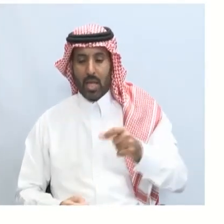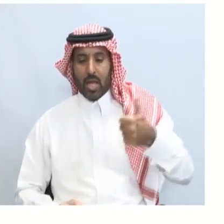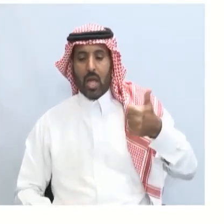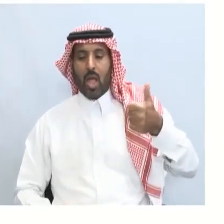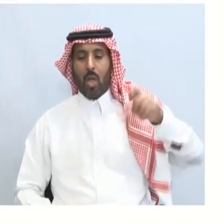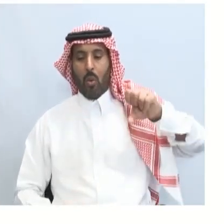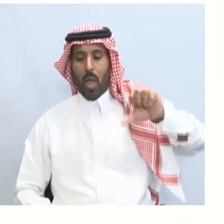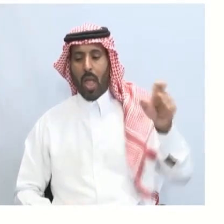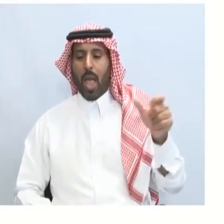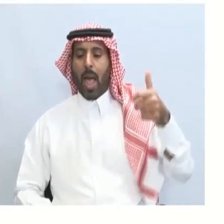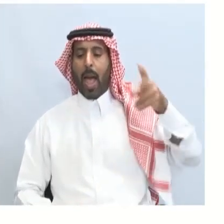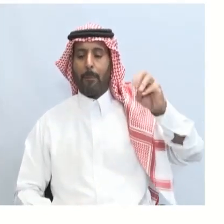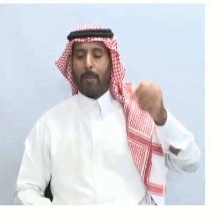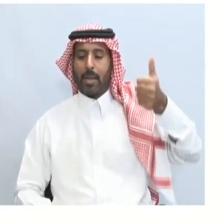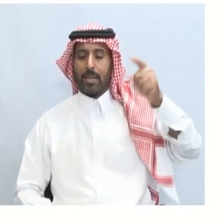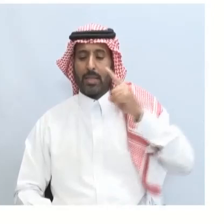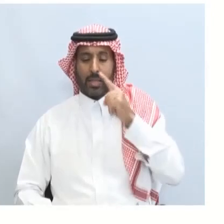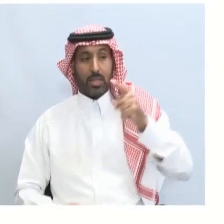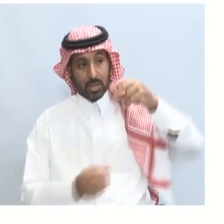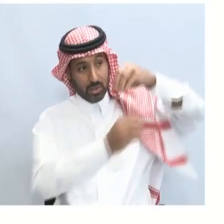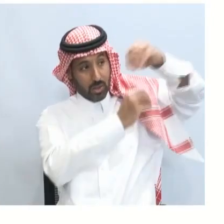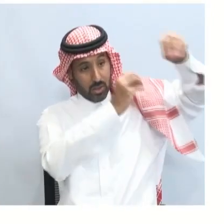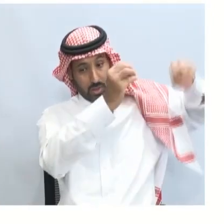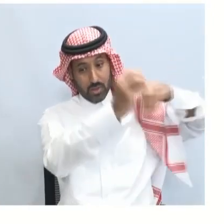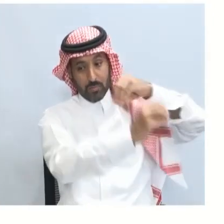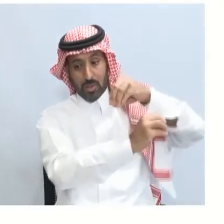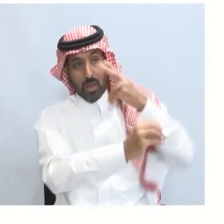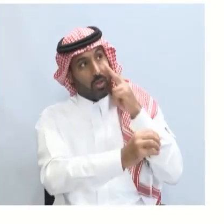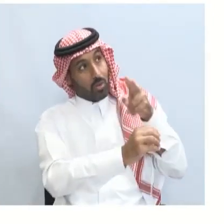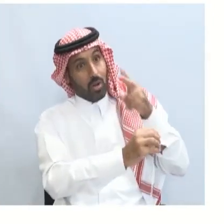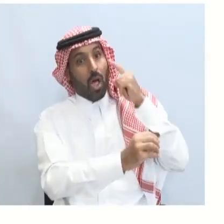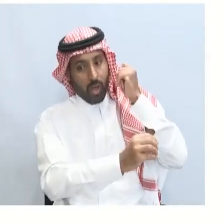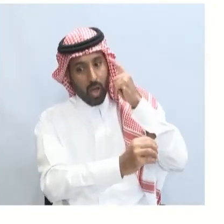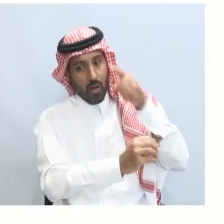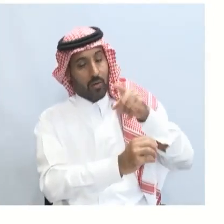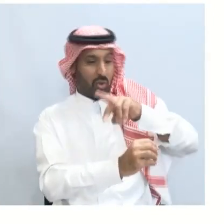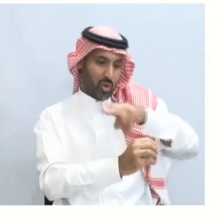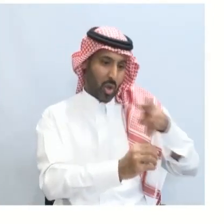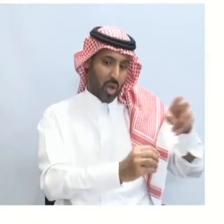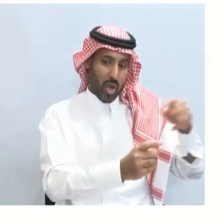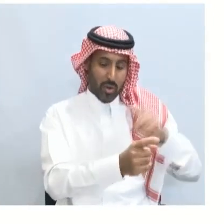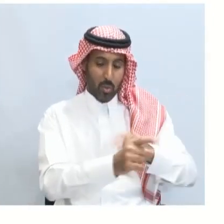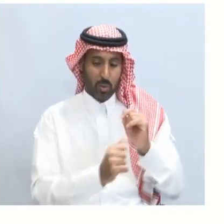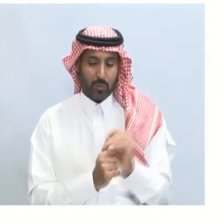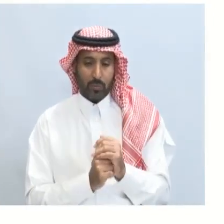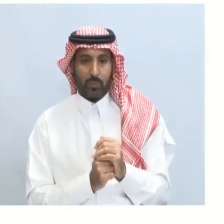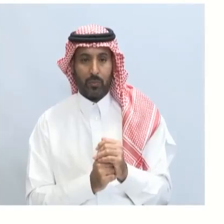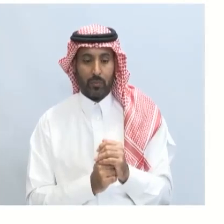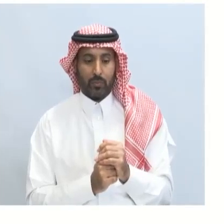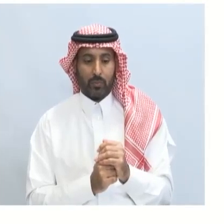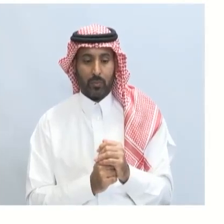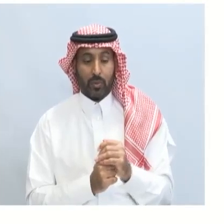ان المجرات ليست ثابته في الكون بل